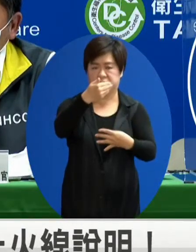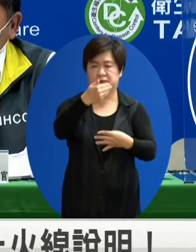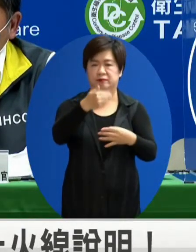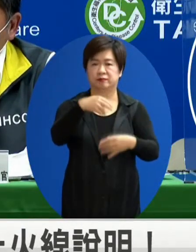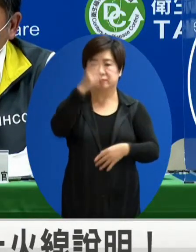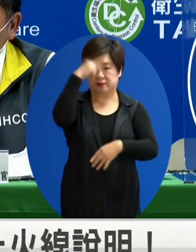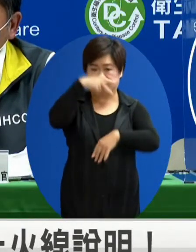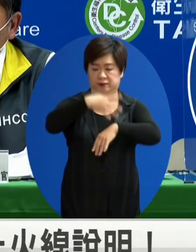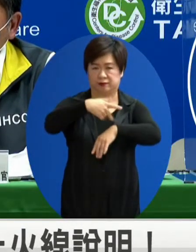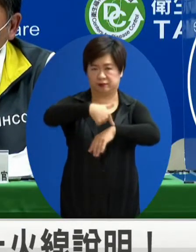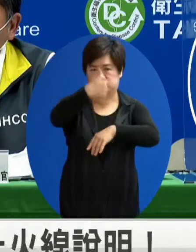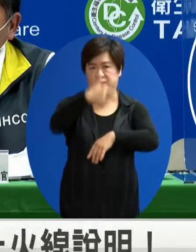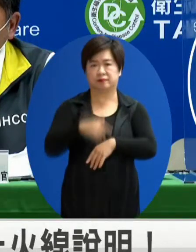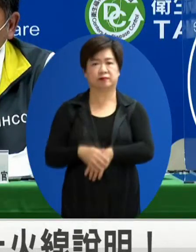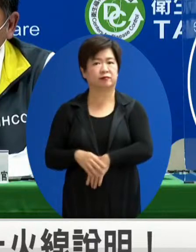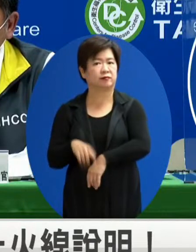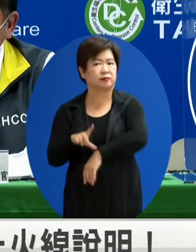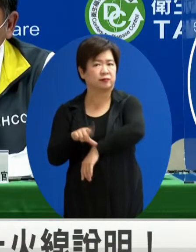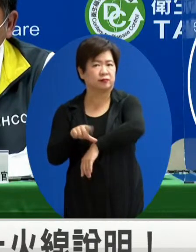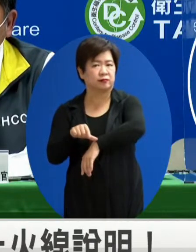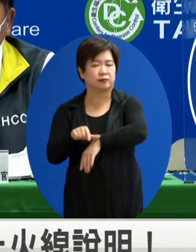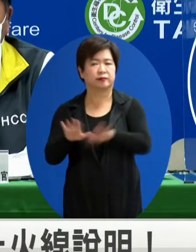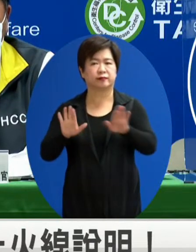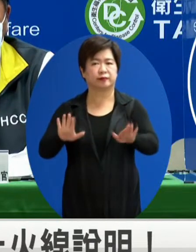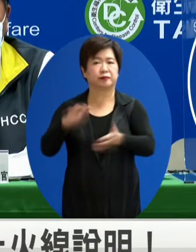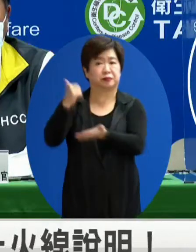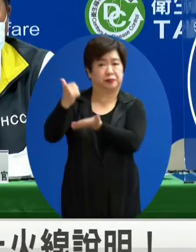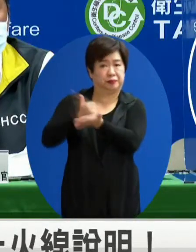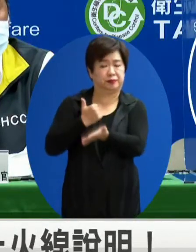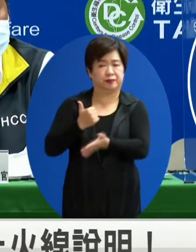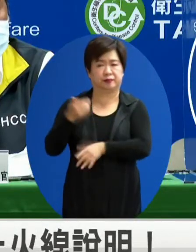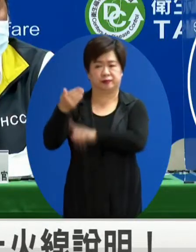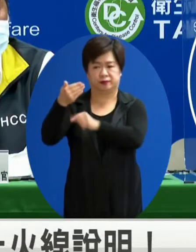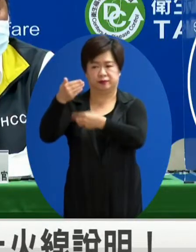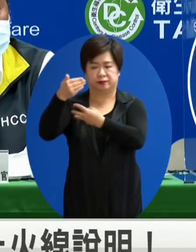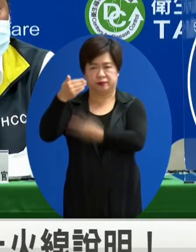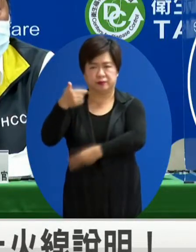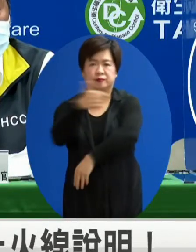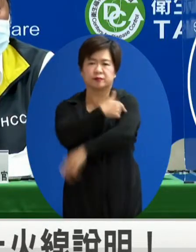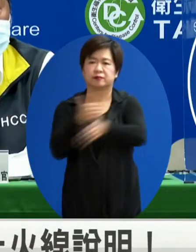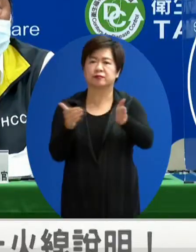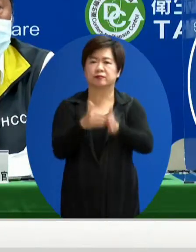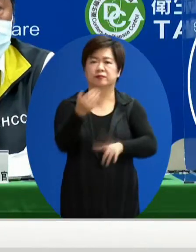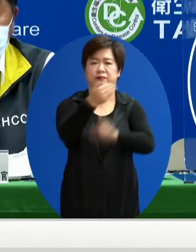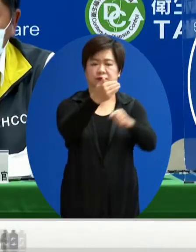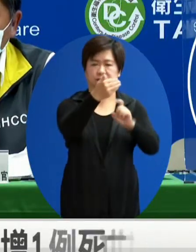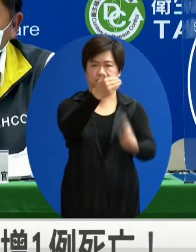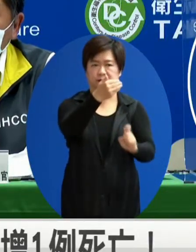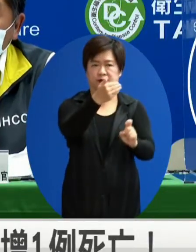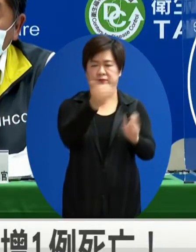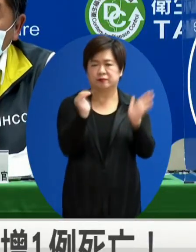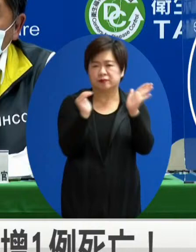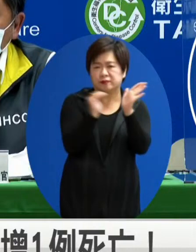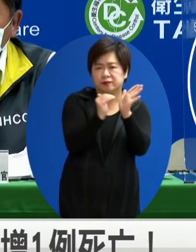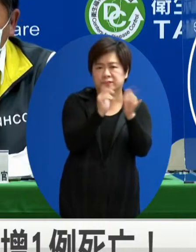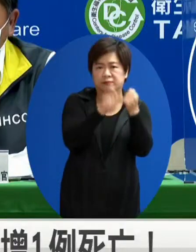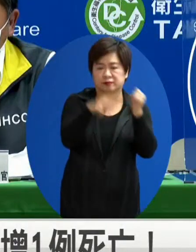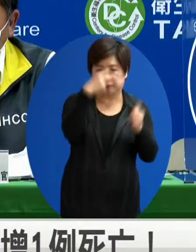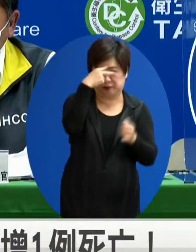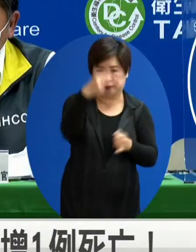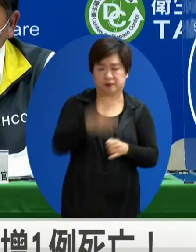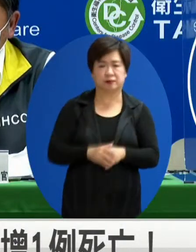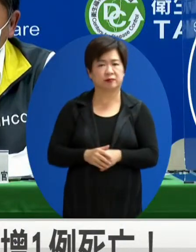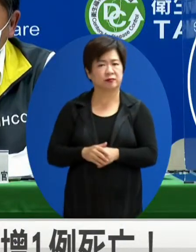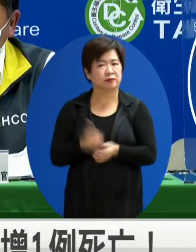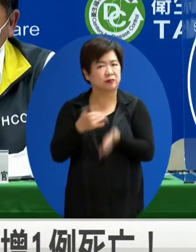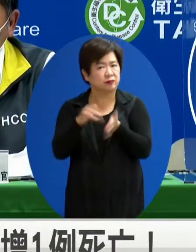18点，那施打的时间哈，就是在我们这一批里面，从9月3号又打到9月10号的最后2天，啊，就九